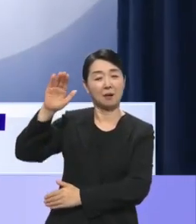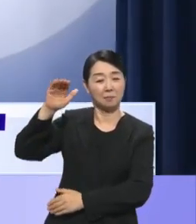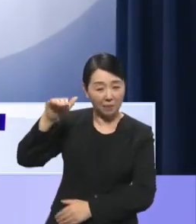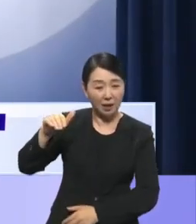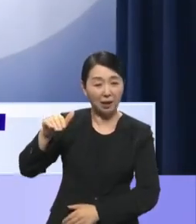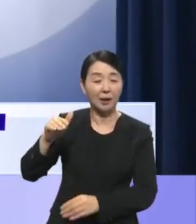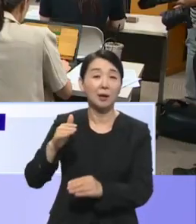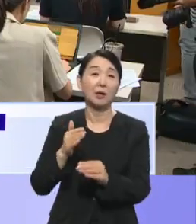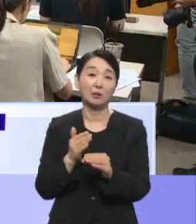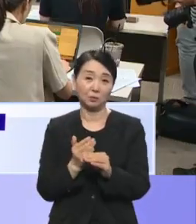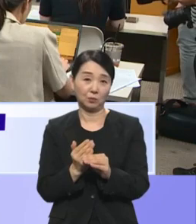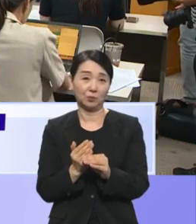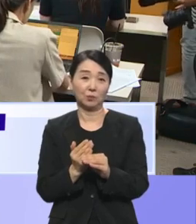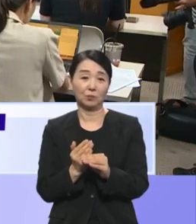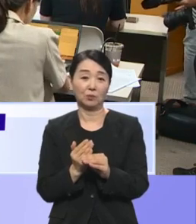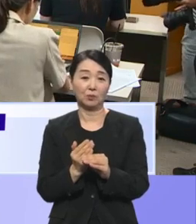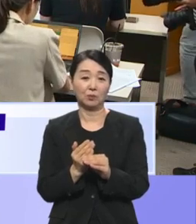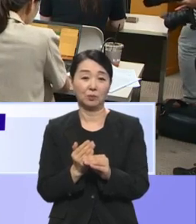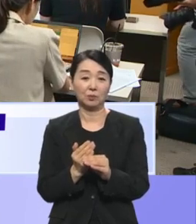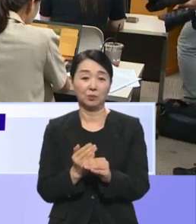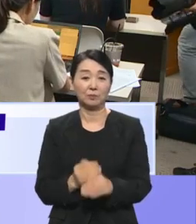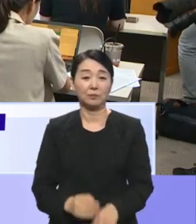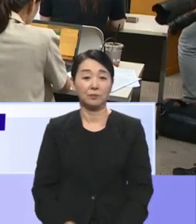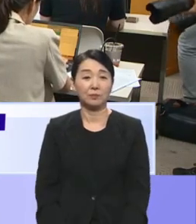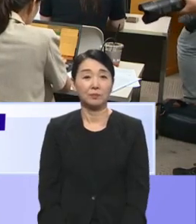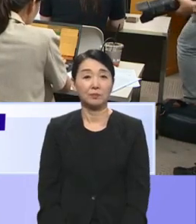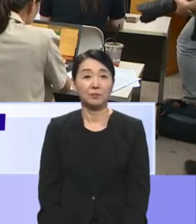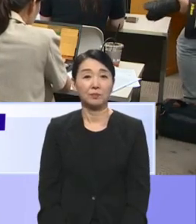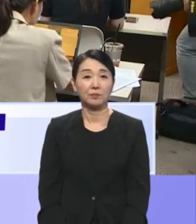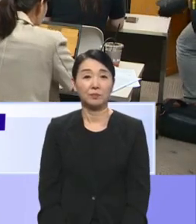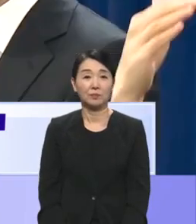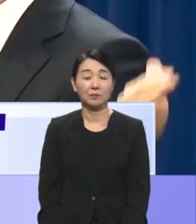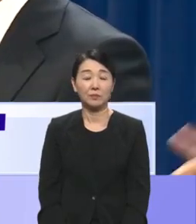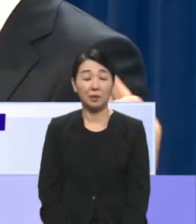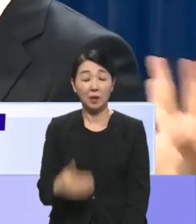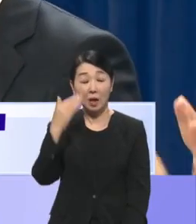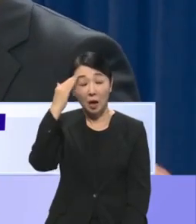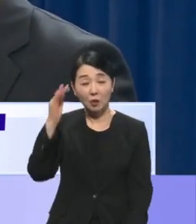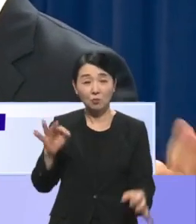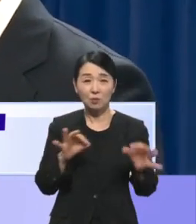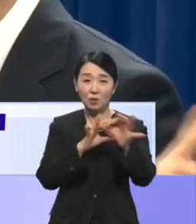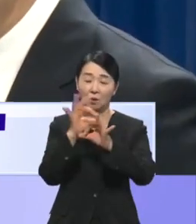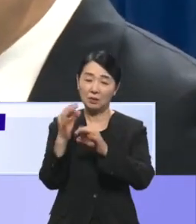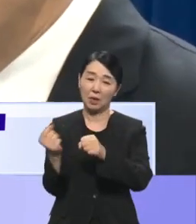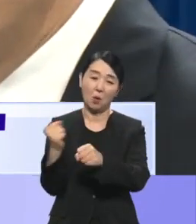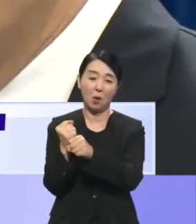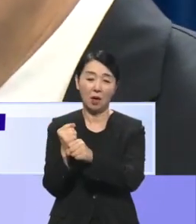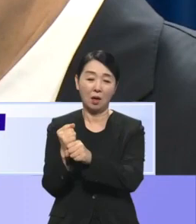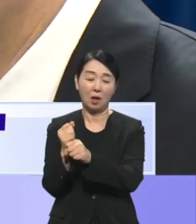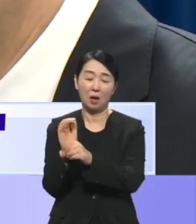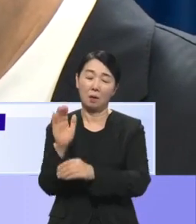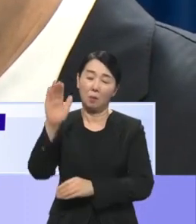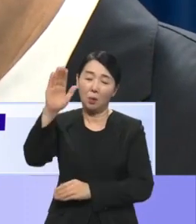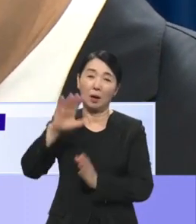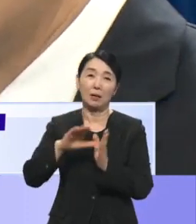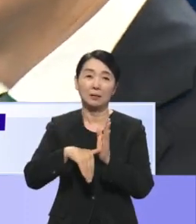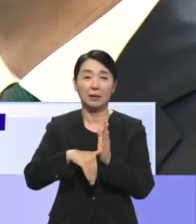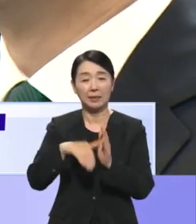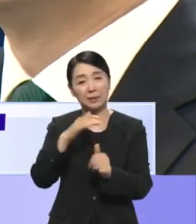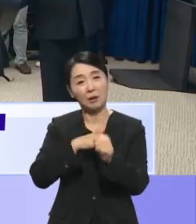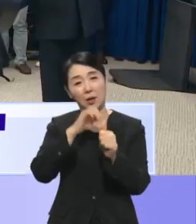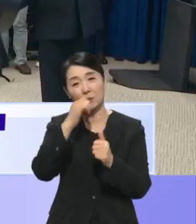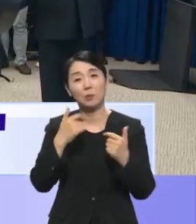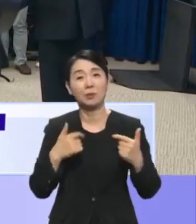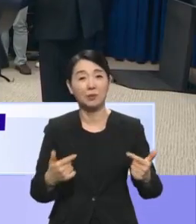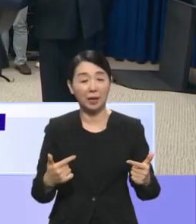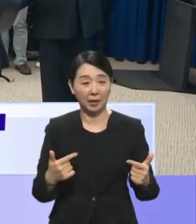들어가서 우리가 다시 경기를 회복하는데 여러가지 조건도 안 좋아서 배우환경도 안 좋아서 우리